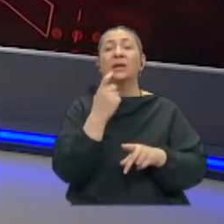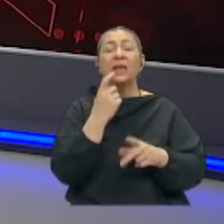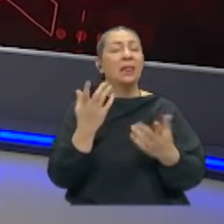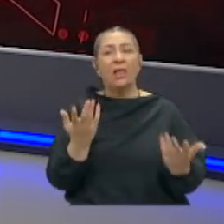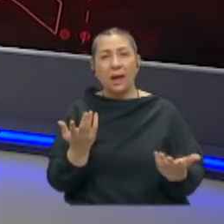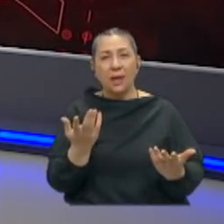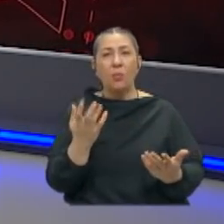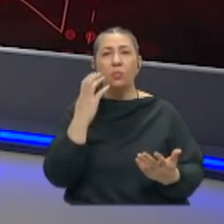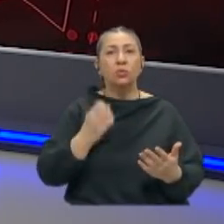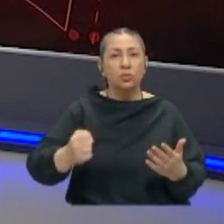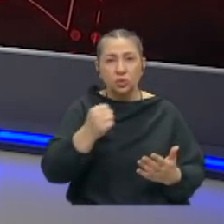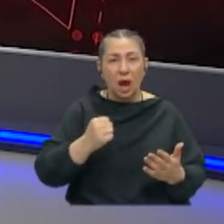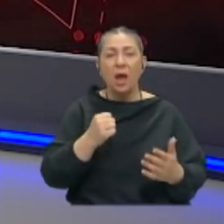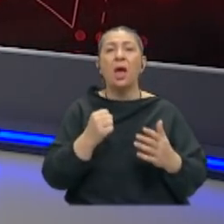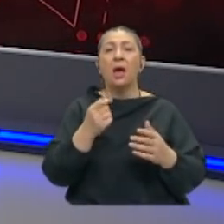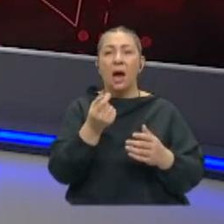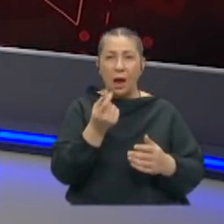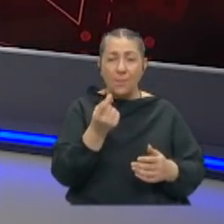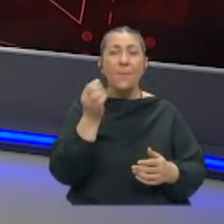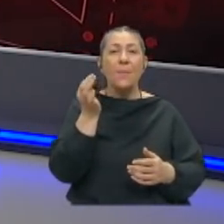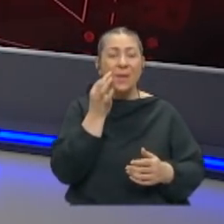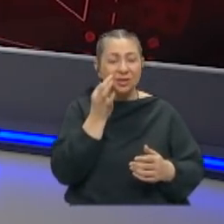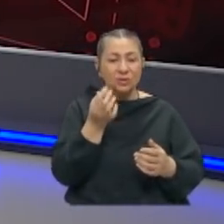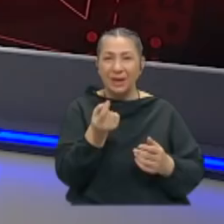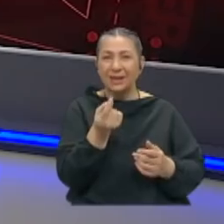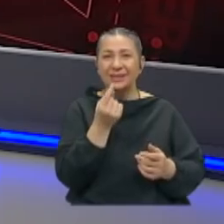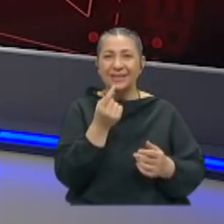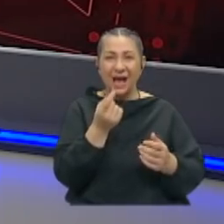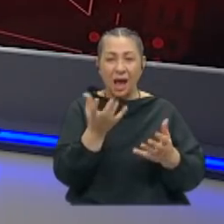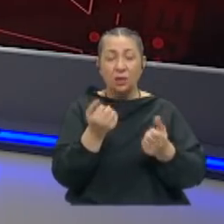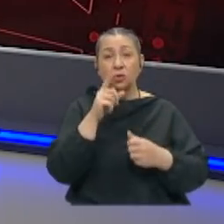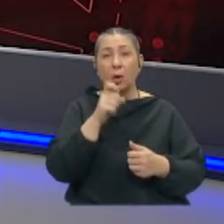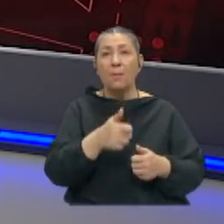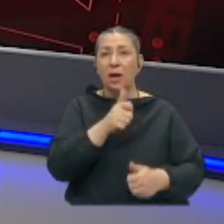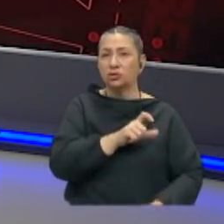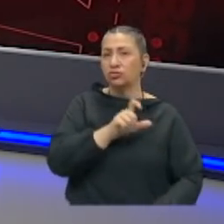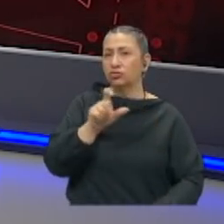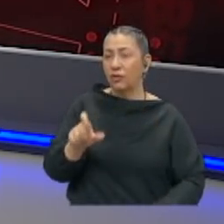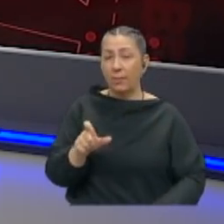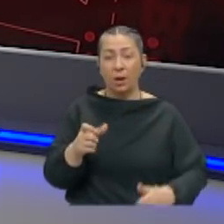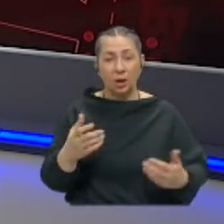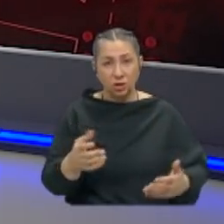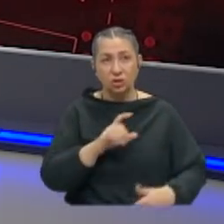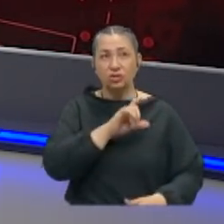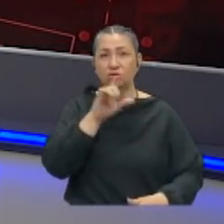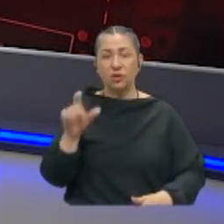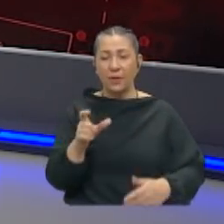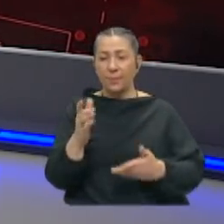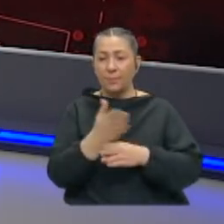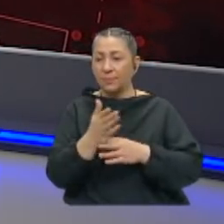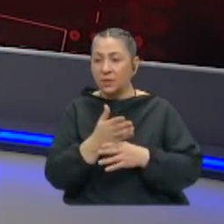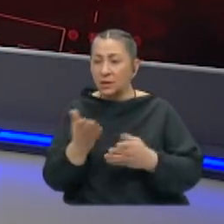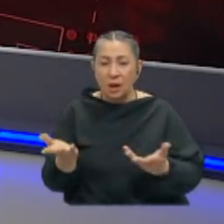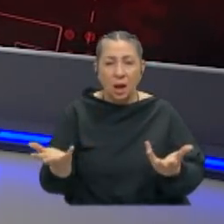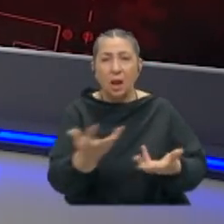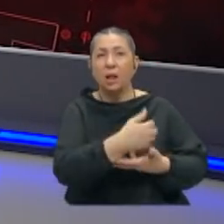ne kadar buğday, arpa ve mercimek aldığını sordu. Bakanlıktan yanıt geldi. Ancak yanıtta ne kadar ürün alındığı